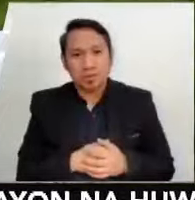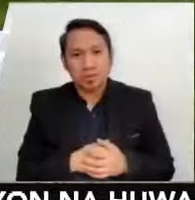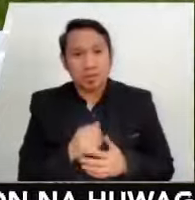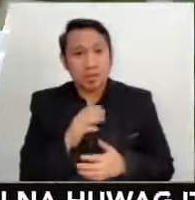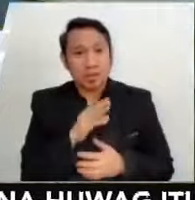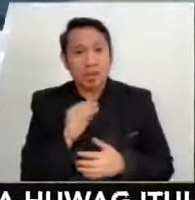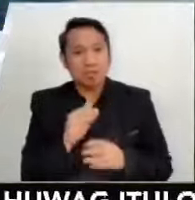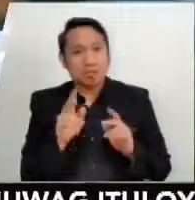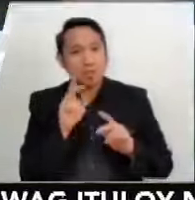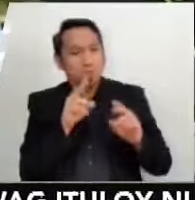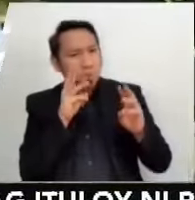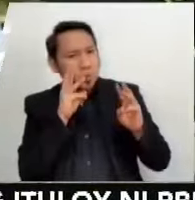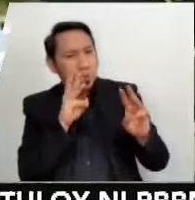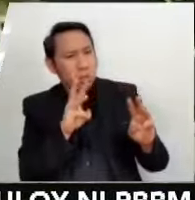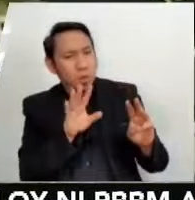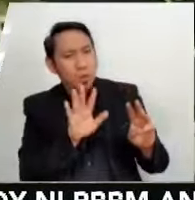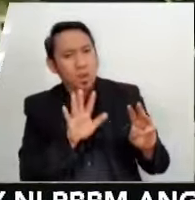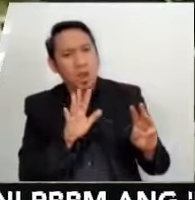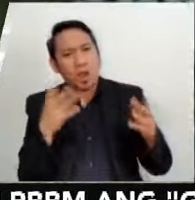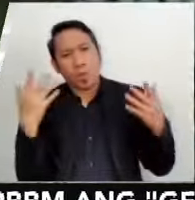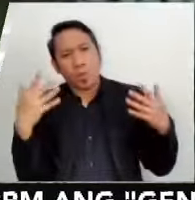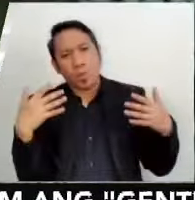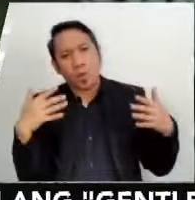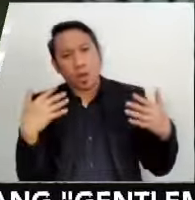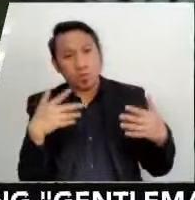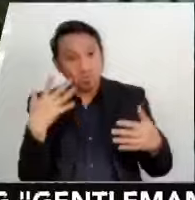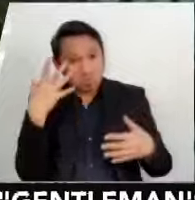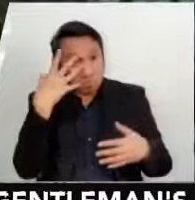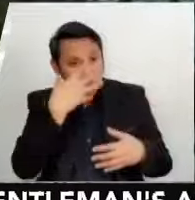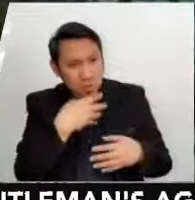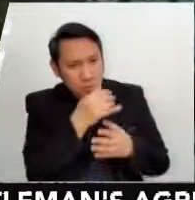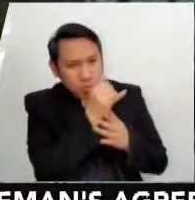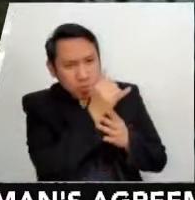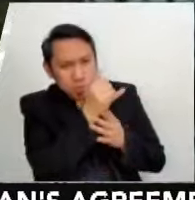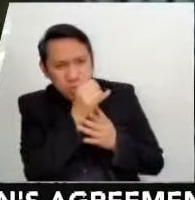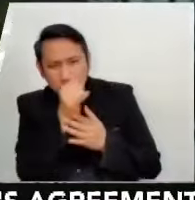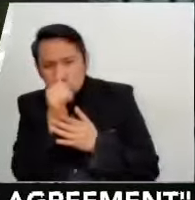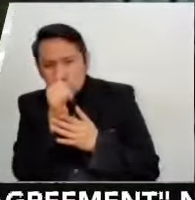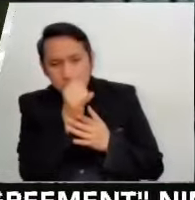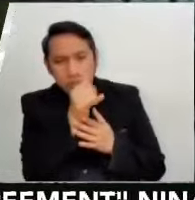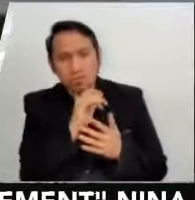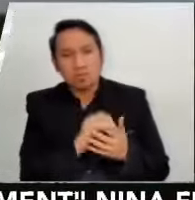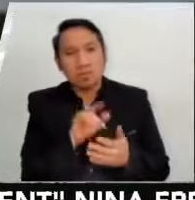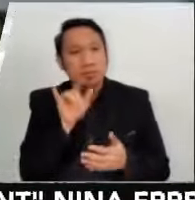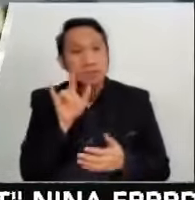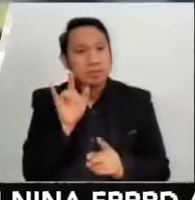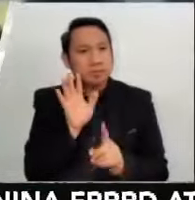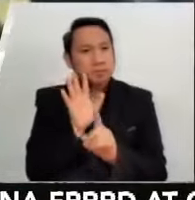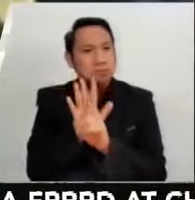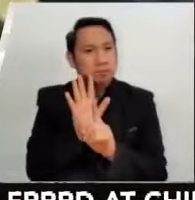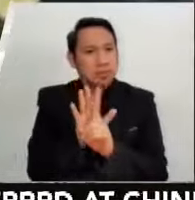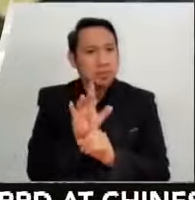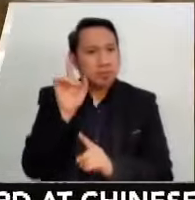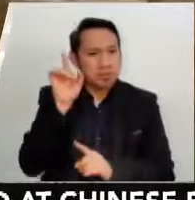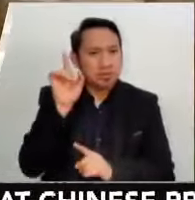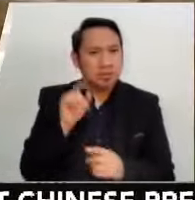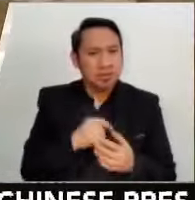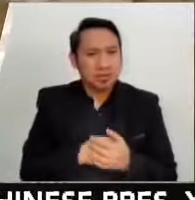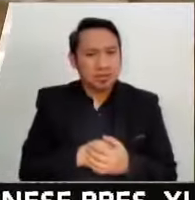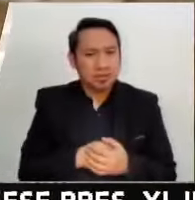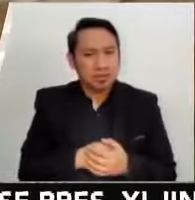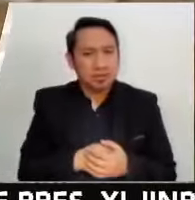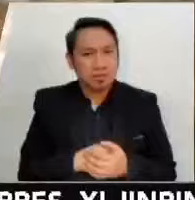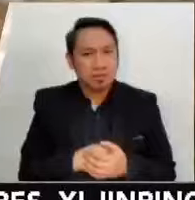sa napakagandang cinematography sa serye. Dahil dyan, trending ang Marian Rivera sa X, pati na ang hashtags